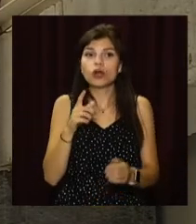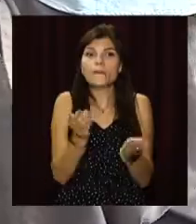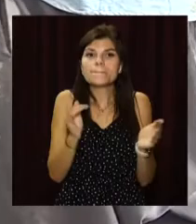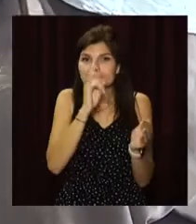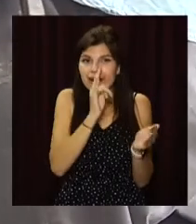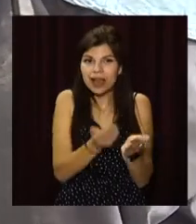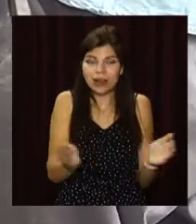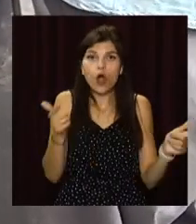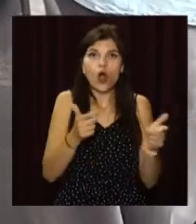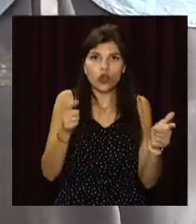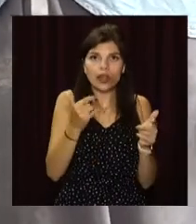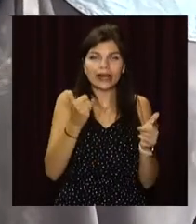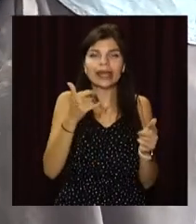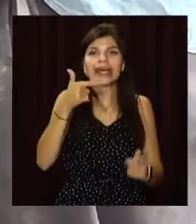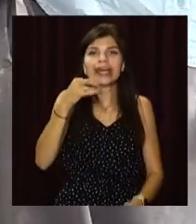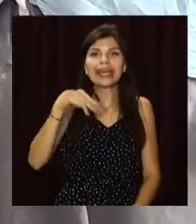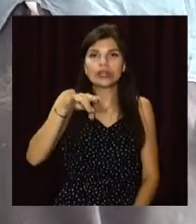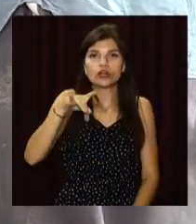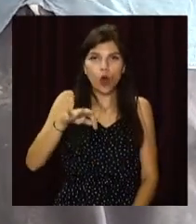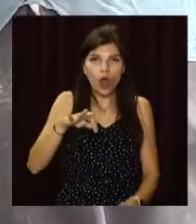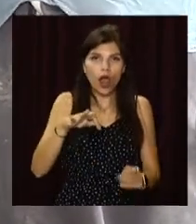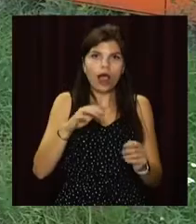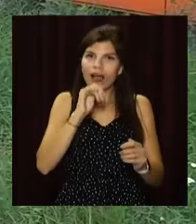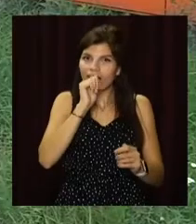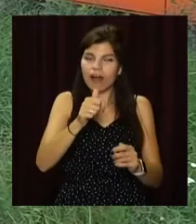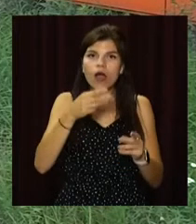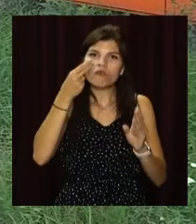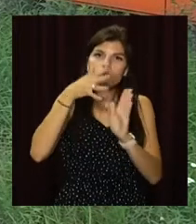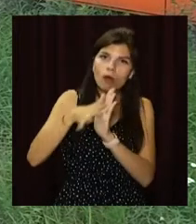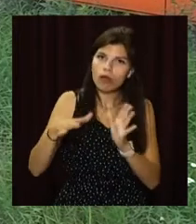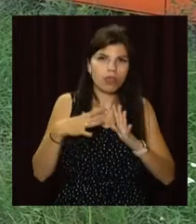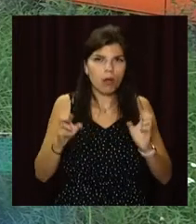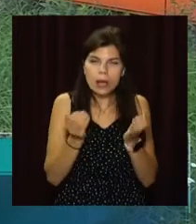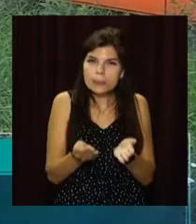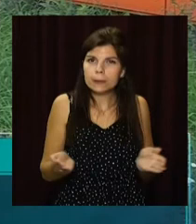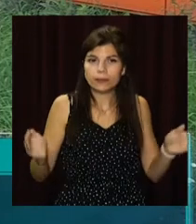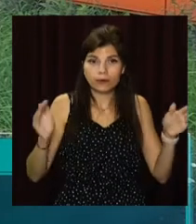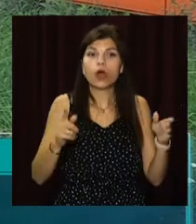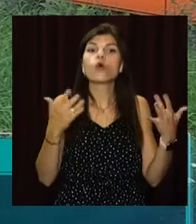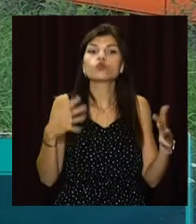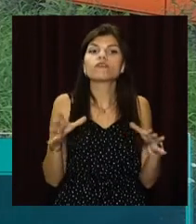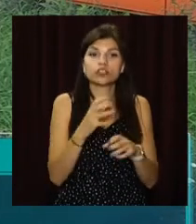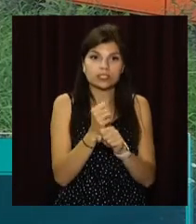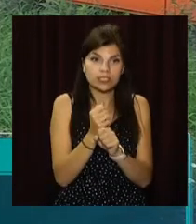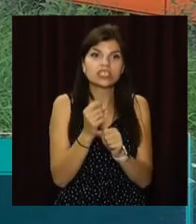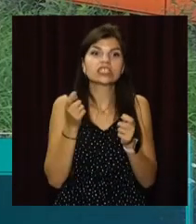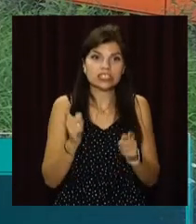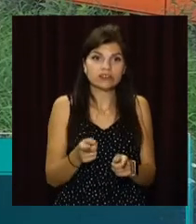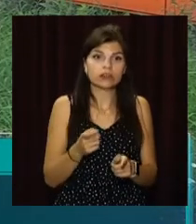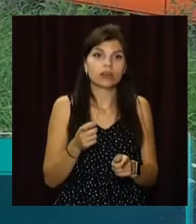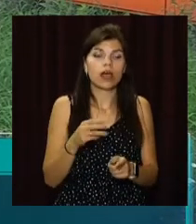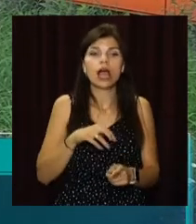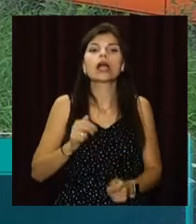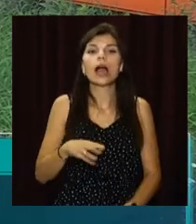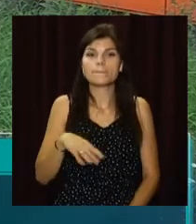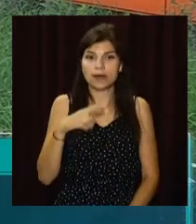вже готують під гідроізоляцію і незабаром будуть її випробувати. Уже все сделаны конструктивы, уже действительно, как